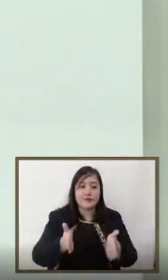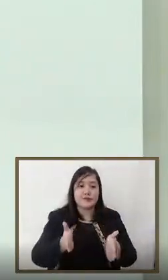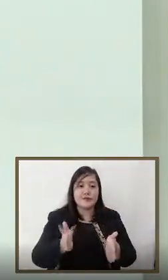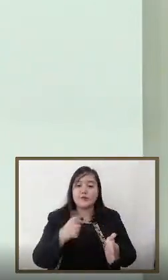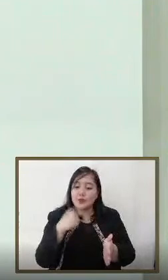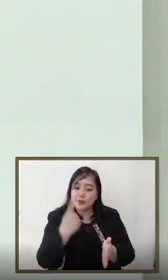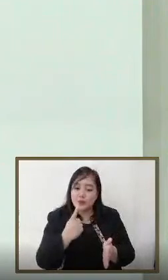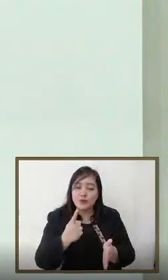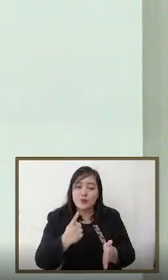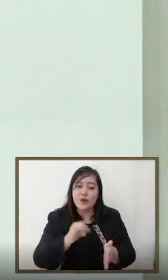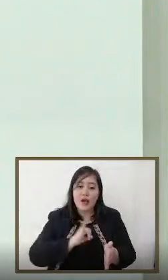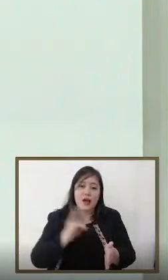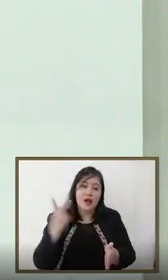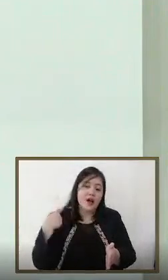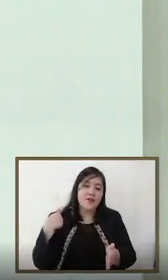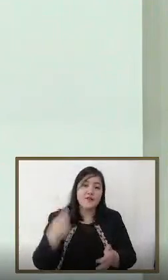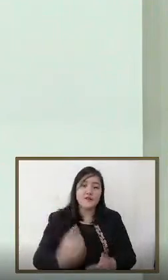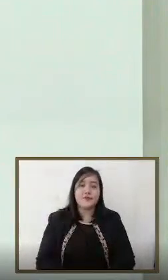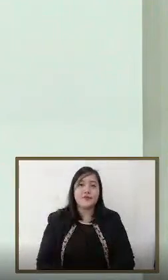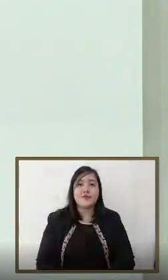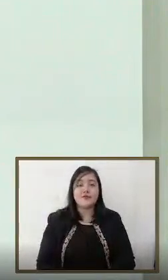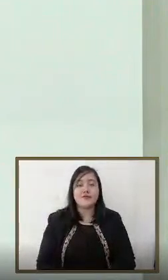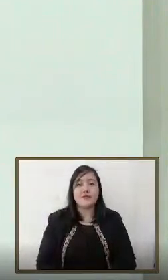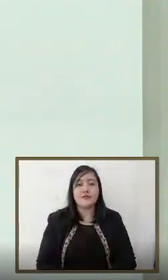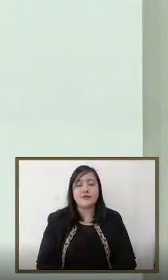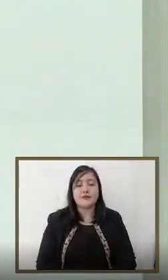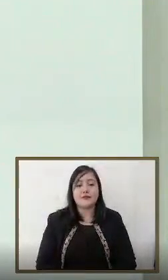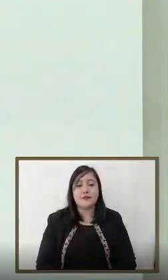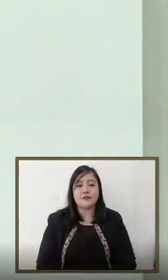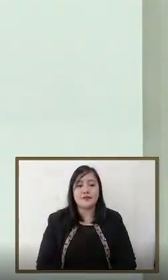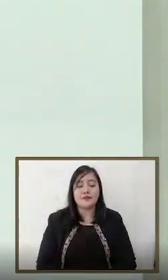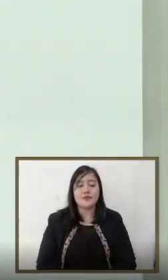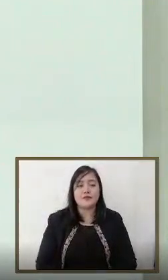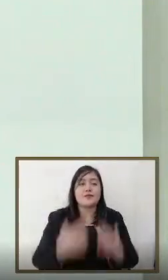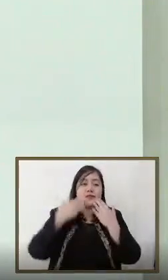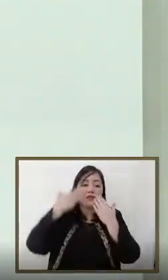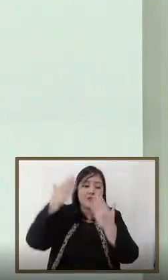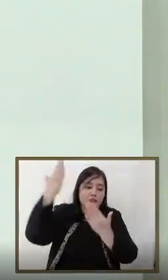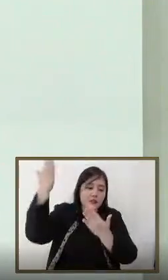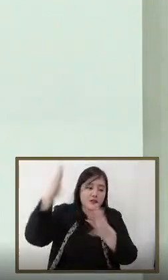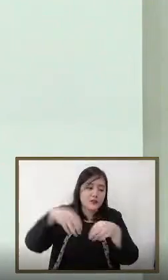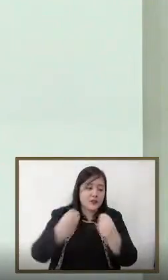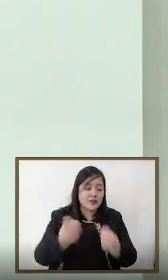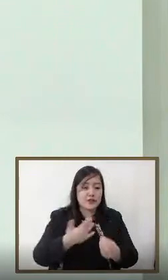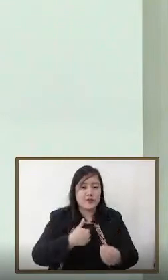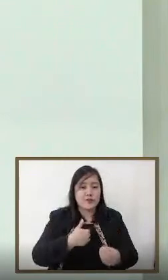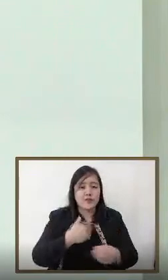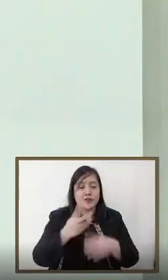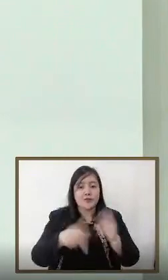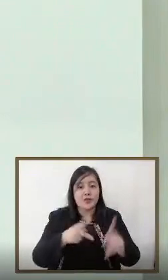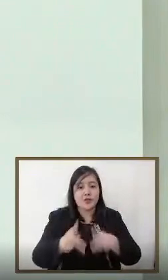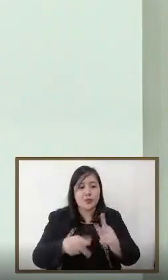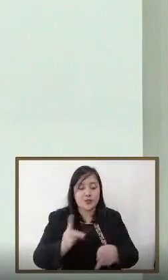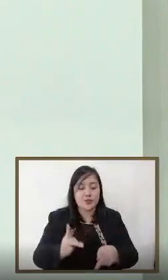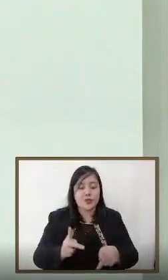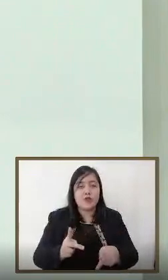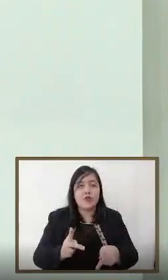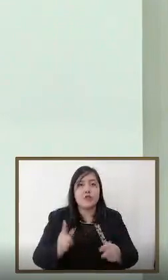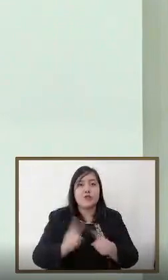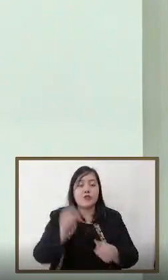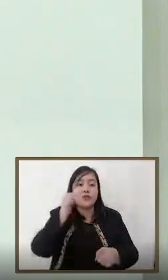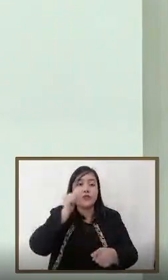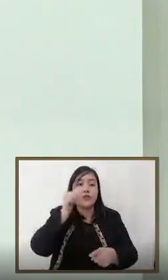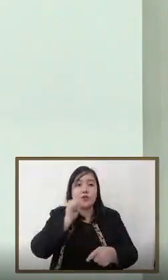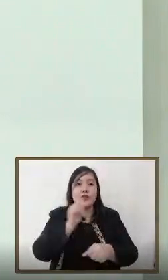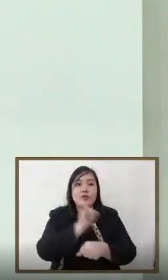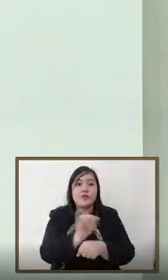pero salamat sa Panginoon na ibinigay sa akin yung mga tao na nandyan lagi to influence me. May bumati nga po sa